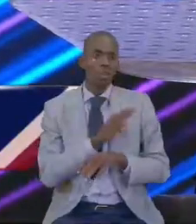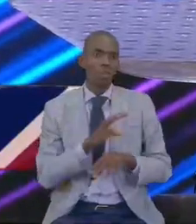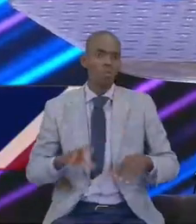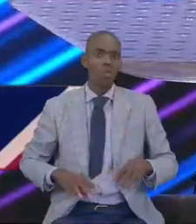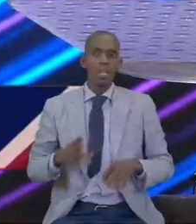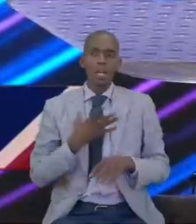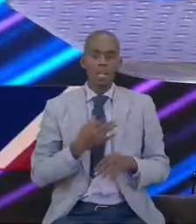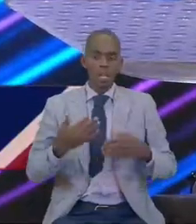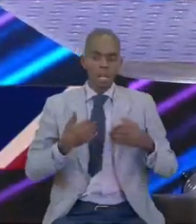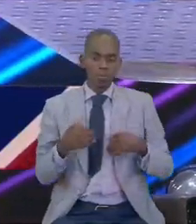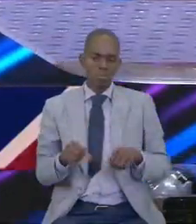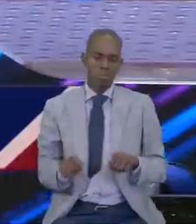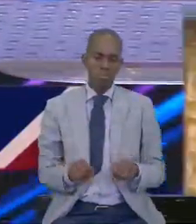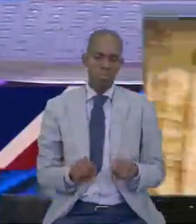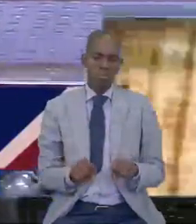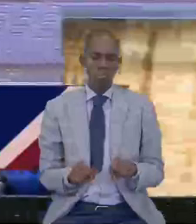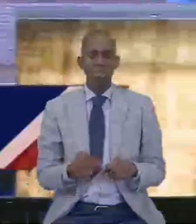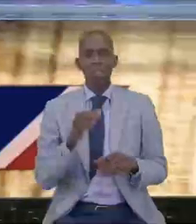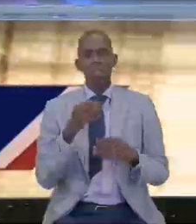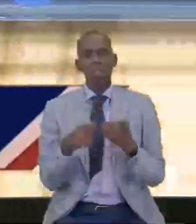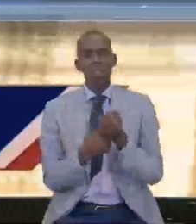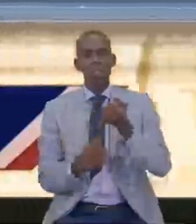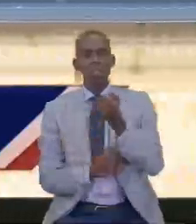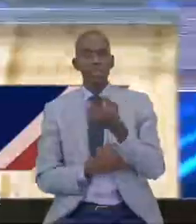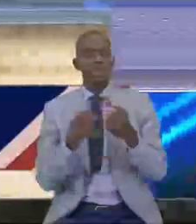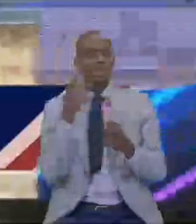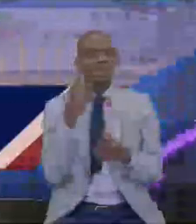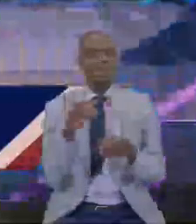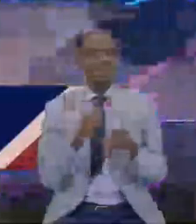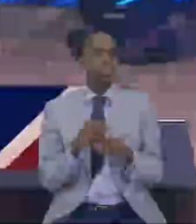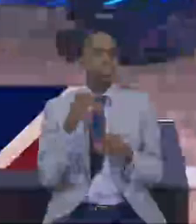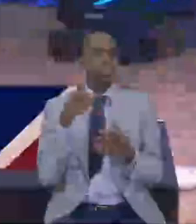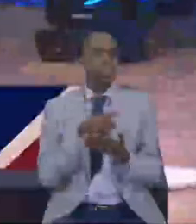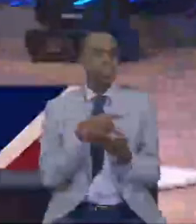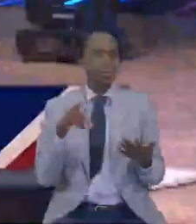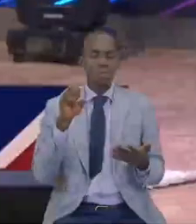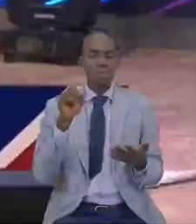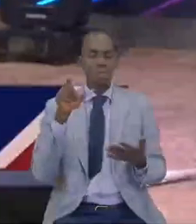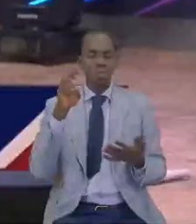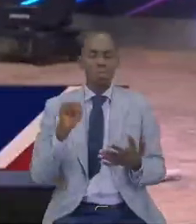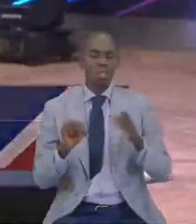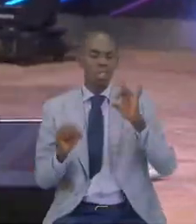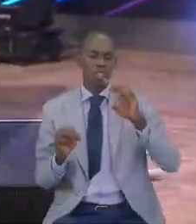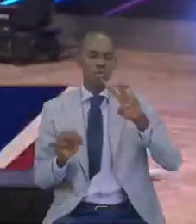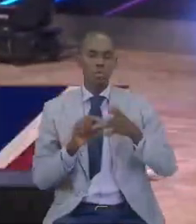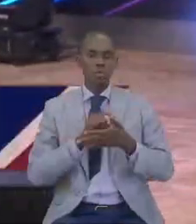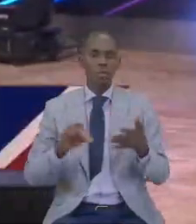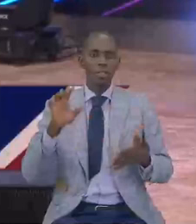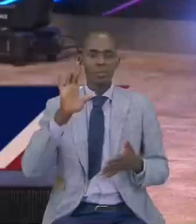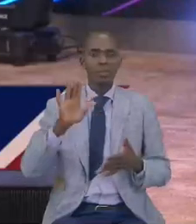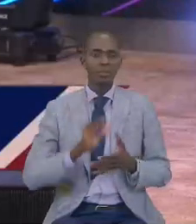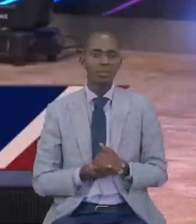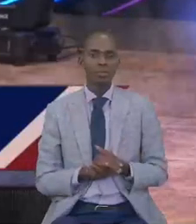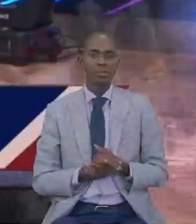fondement chancelant. Psaume 82, verset 5. Psaume 82,